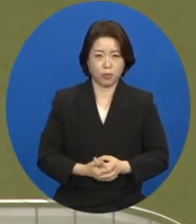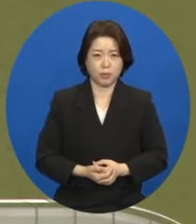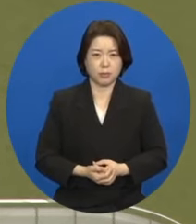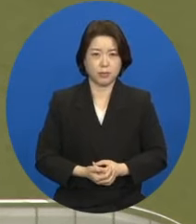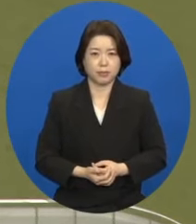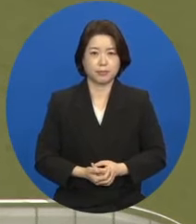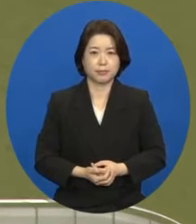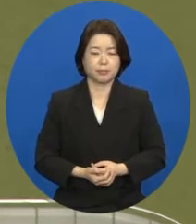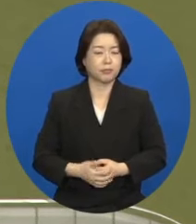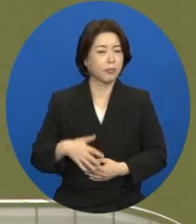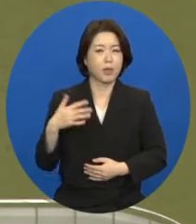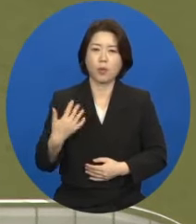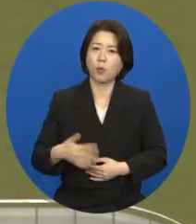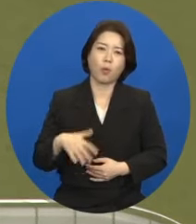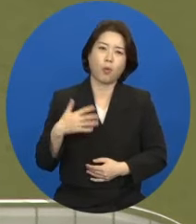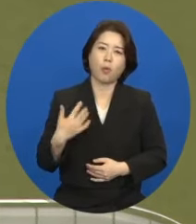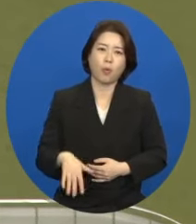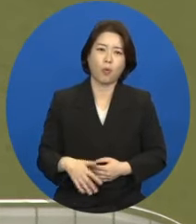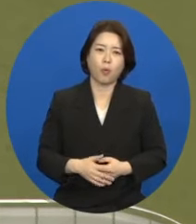야,